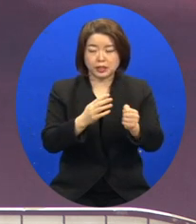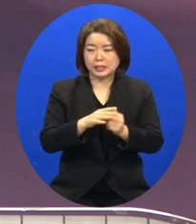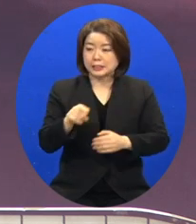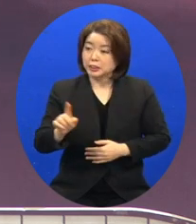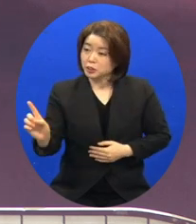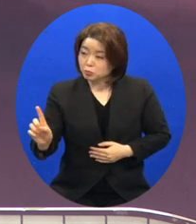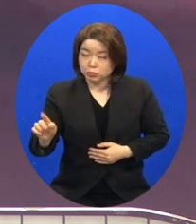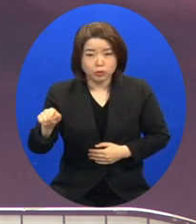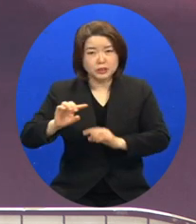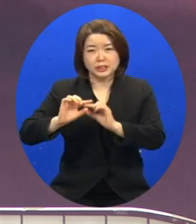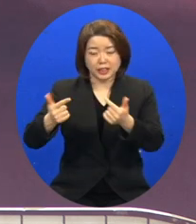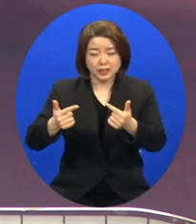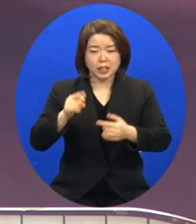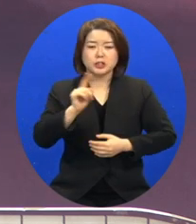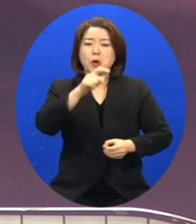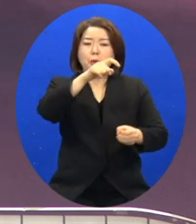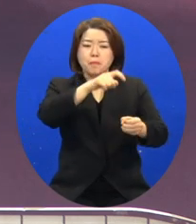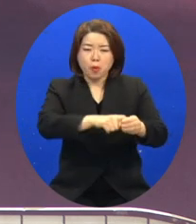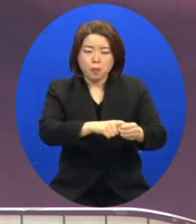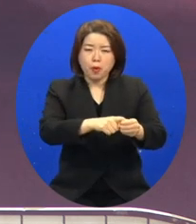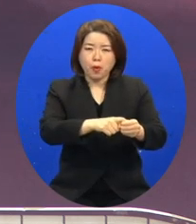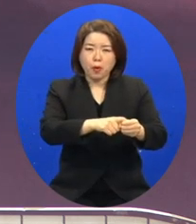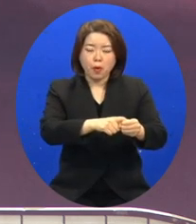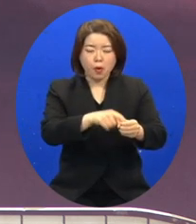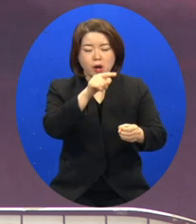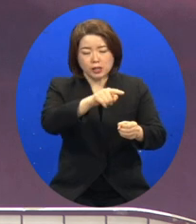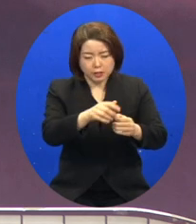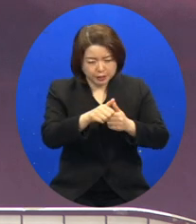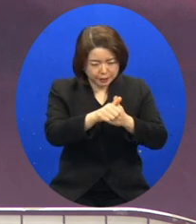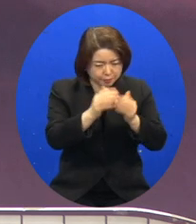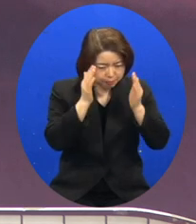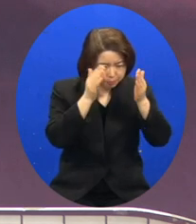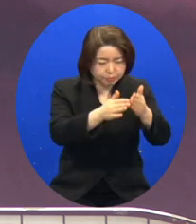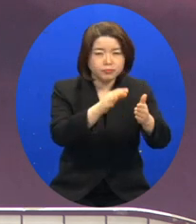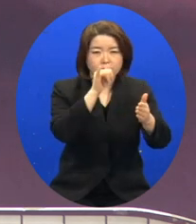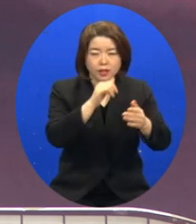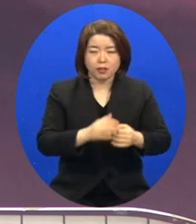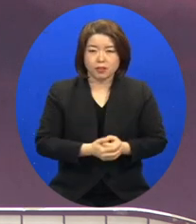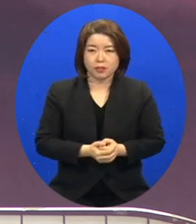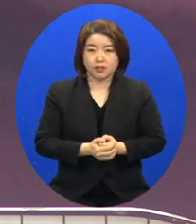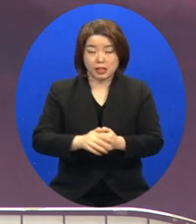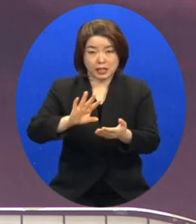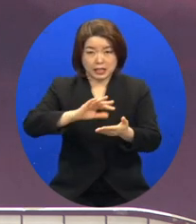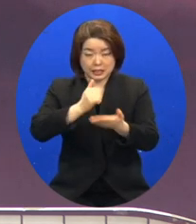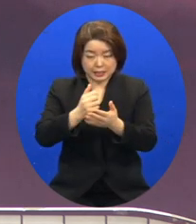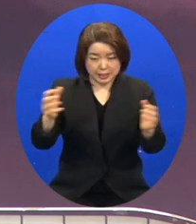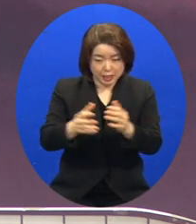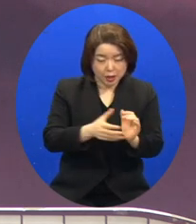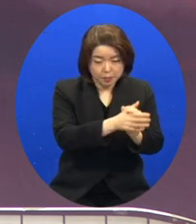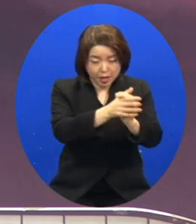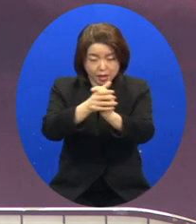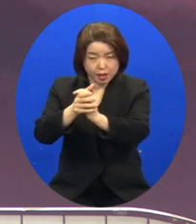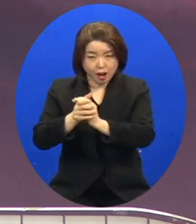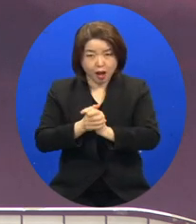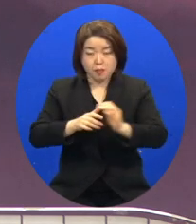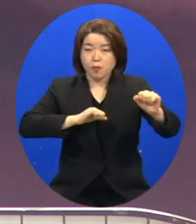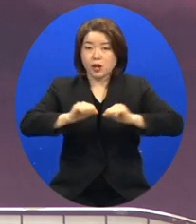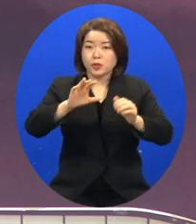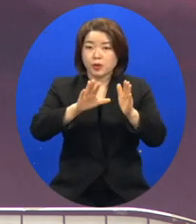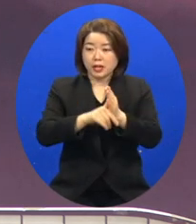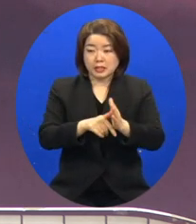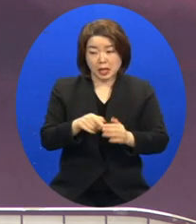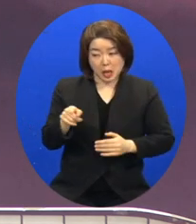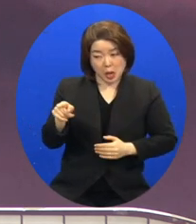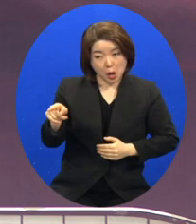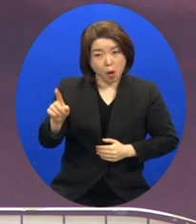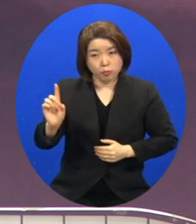한다고 말을 했습니다 그리스도인들이 연화 활동을 할 때에 그 무엇이 중심이 되면 그것이